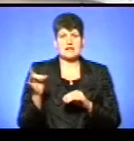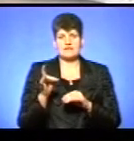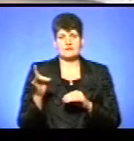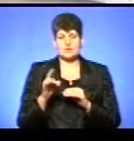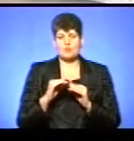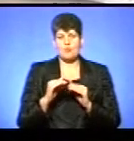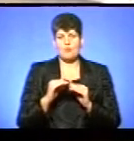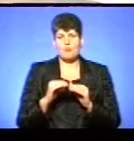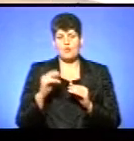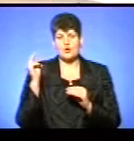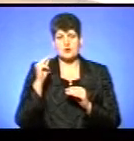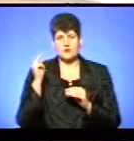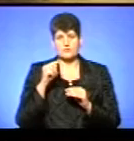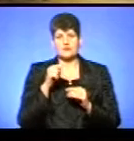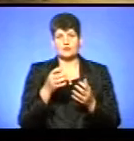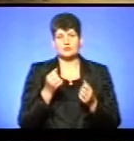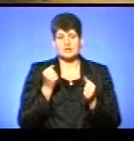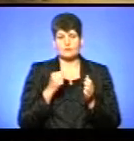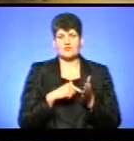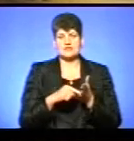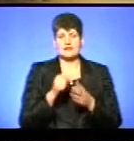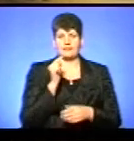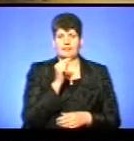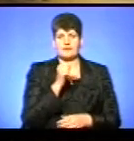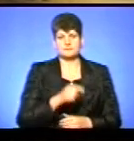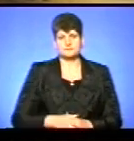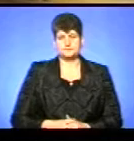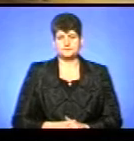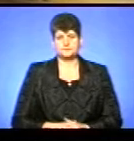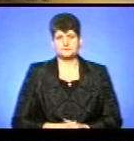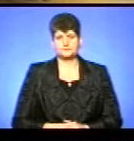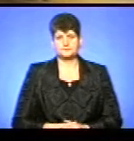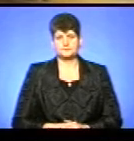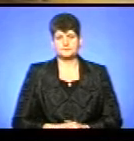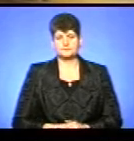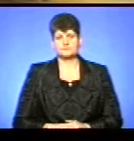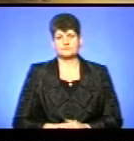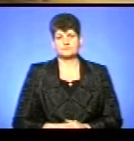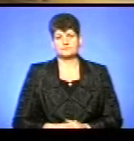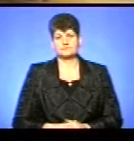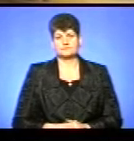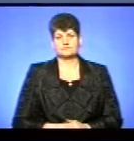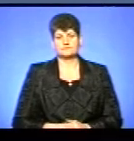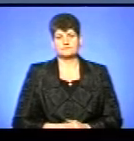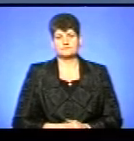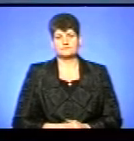полігоні. Вони отримають відзнаки там. Тарас Бурак, Юрій Багрій, новини.